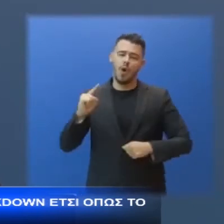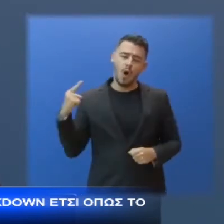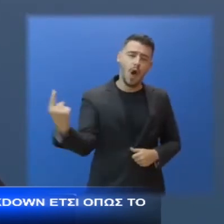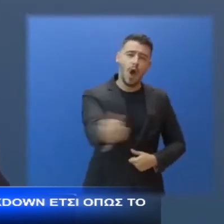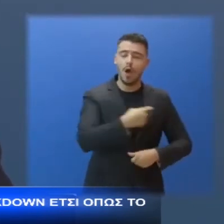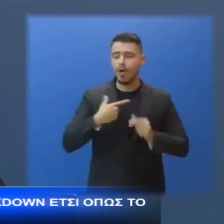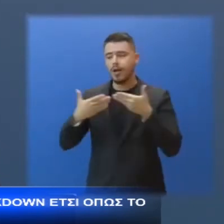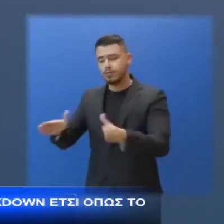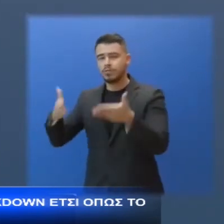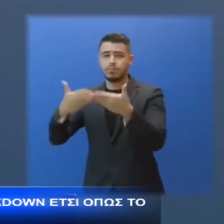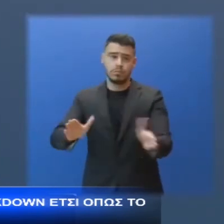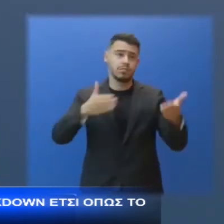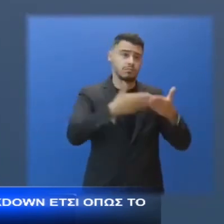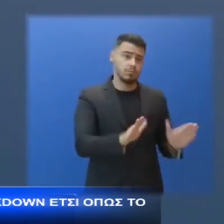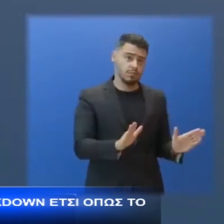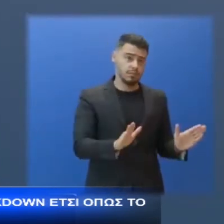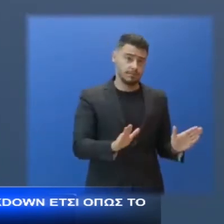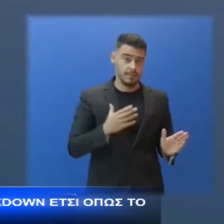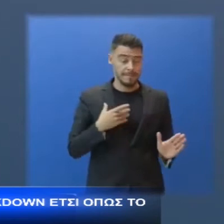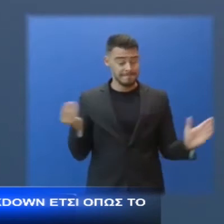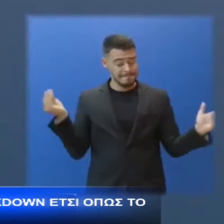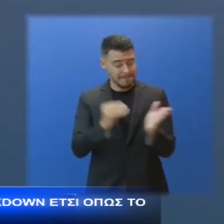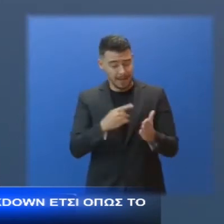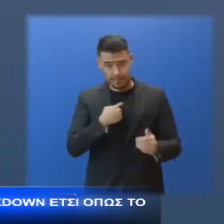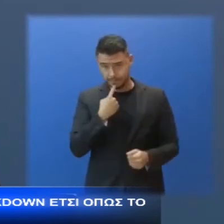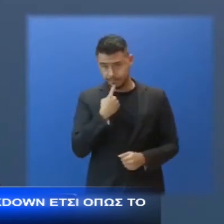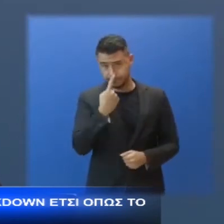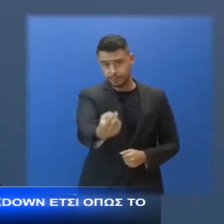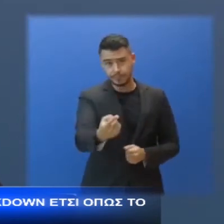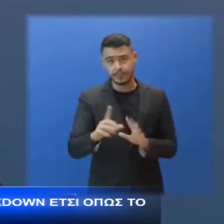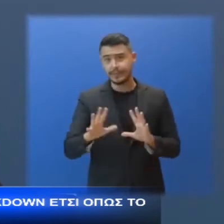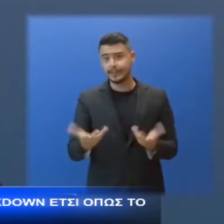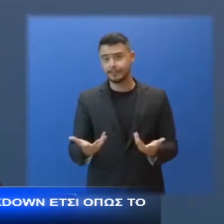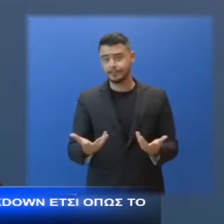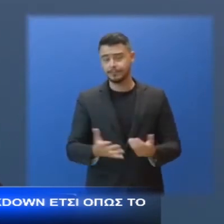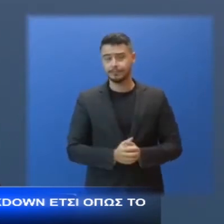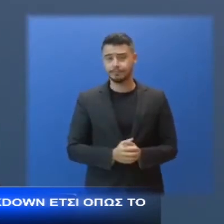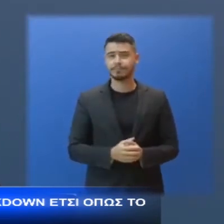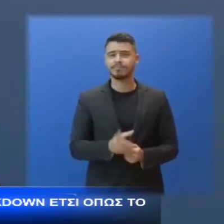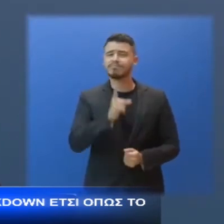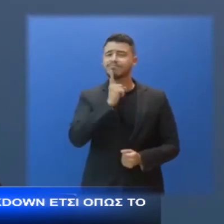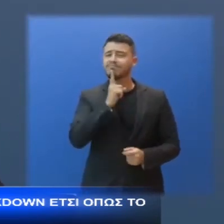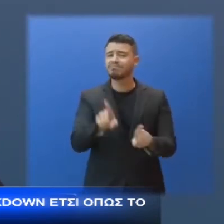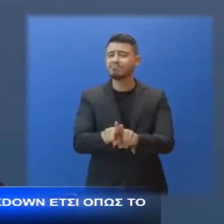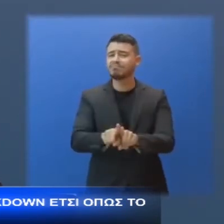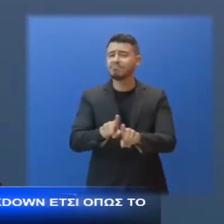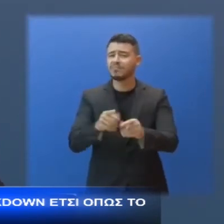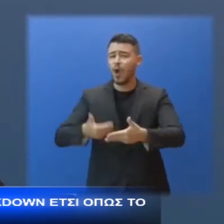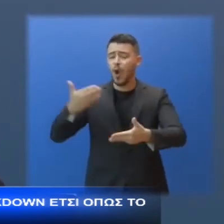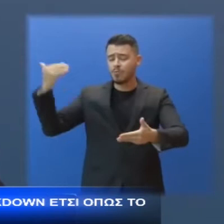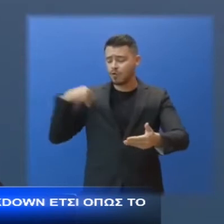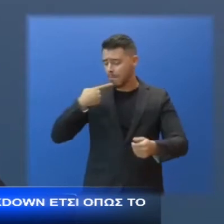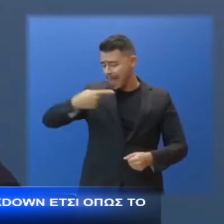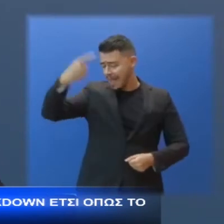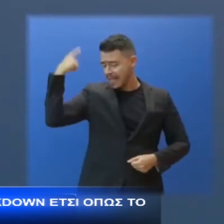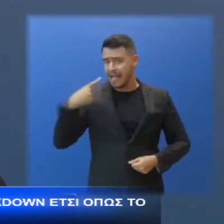ζωής. Και θέλω με την ευκαιρία να επαναλάβω για μία ακόμη φορά ότι δεν υπάρχει περίπτωση να ξαναζήσουμε lockdown έτσι όπως